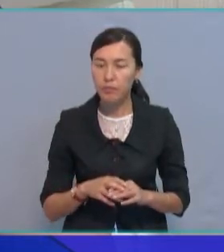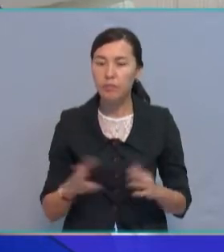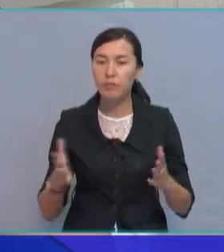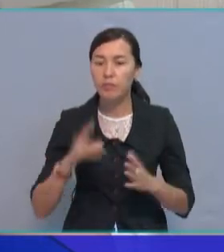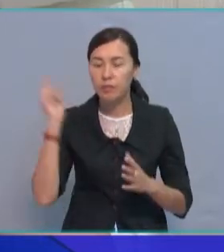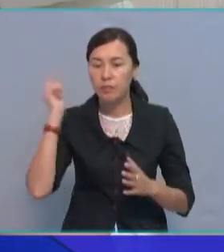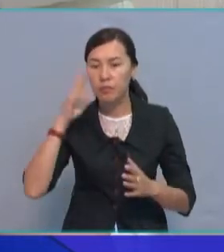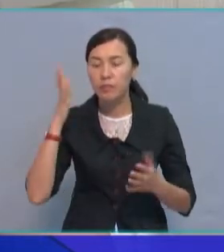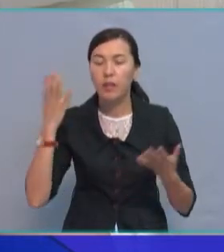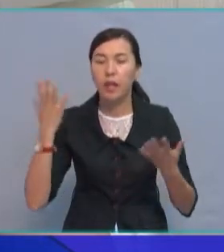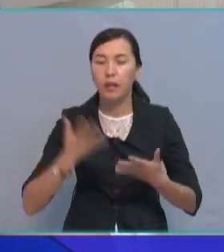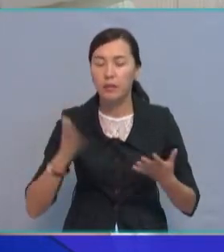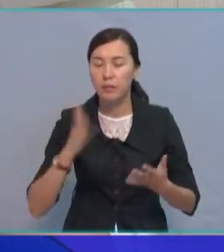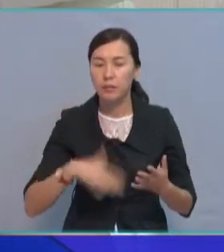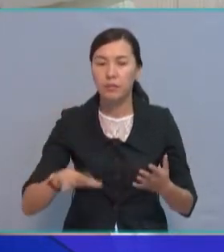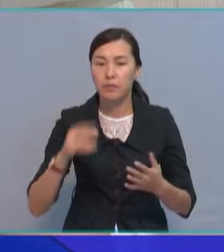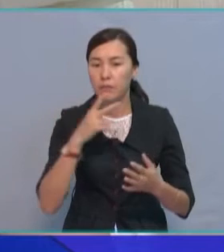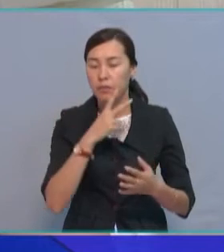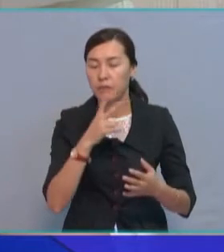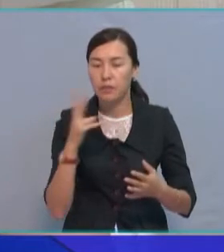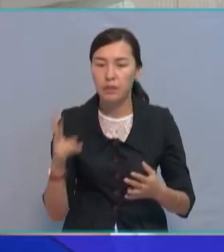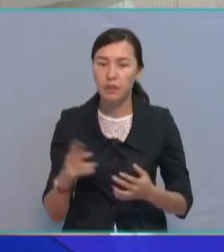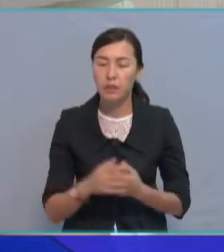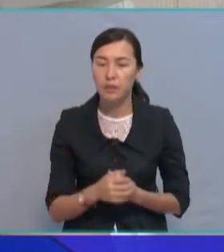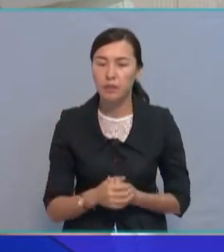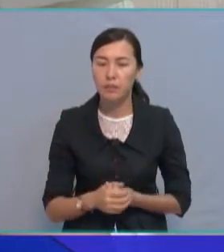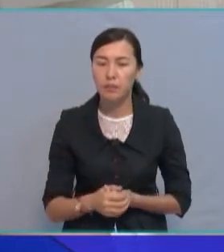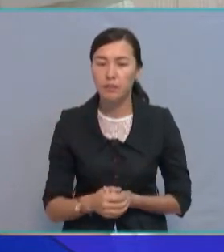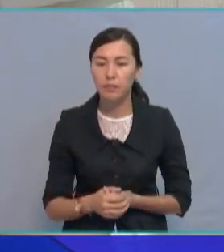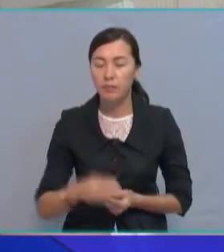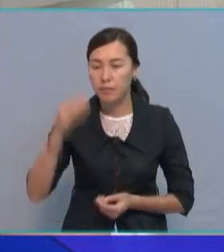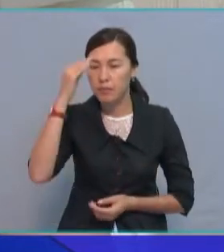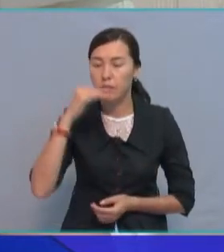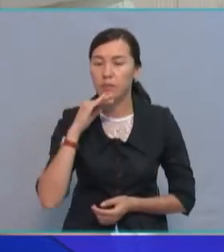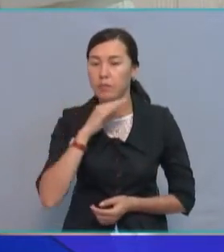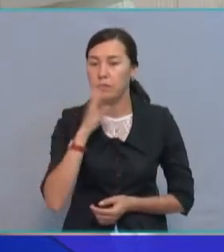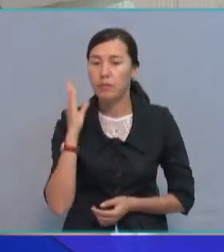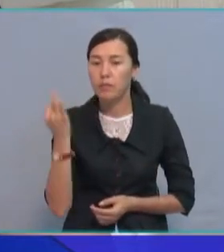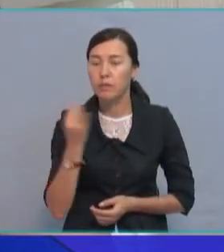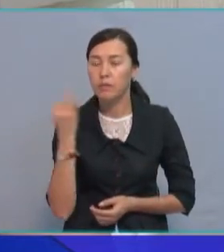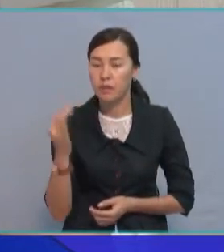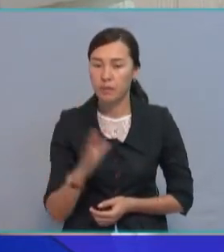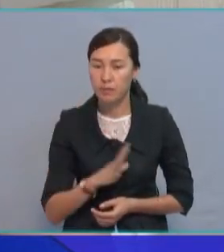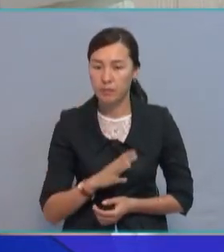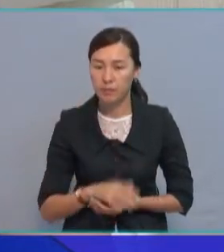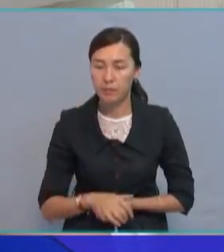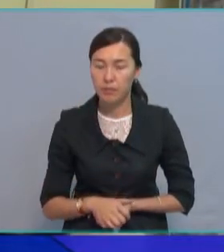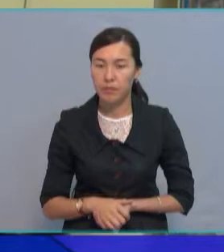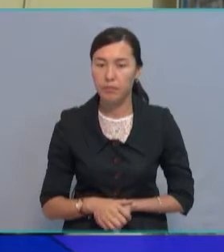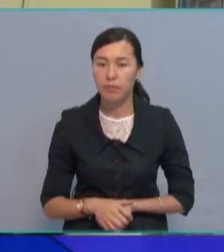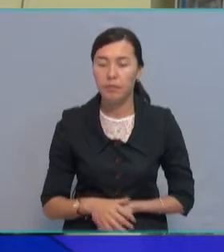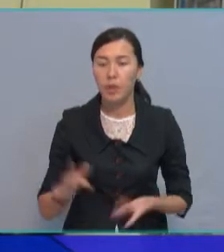қай оқу орны екен, қандай екен, оны ішін көрейін, сыртын көрейін деген сияқты ата-ана да қызығады өз, баласын алып келіп жатқан ата-аналар